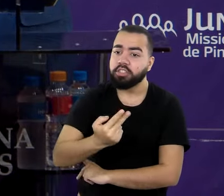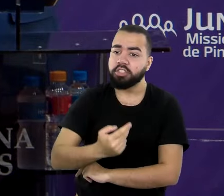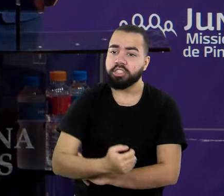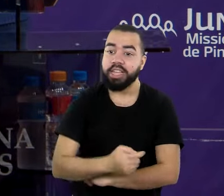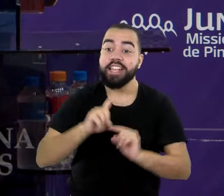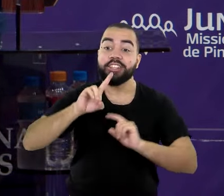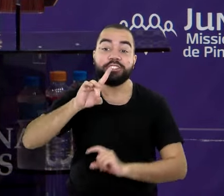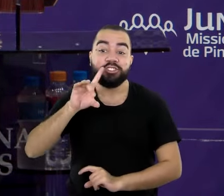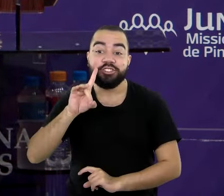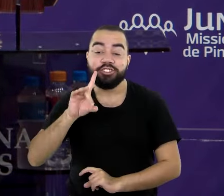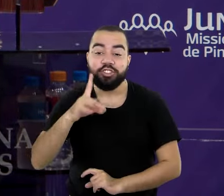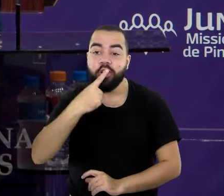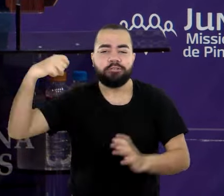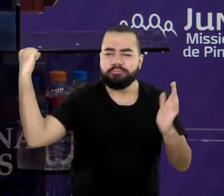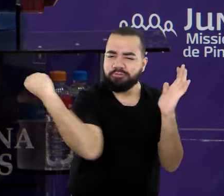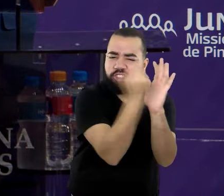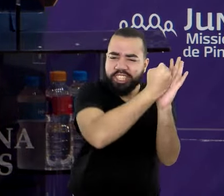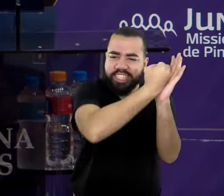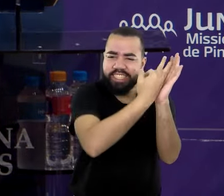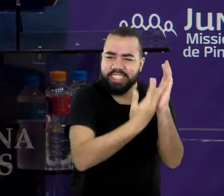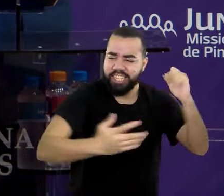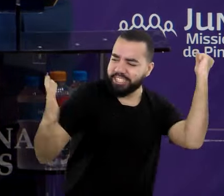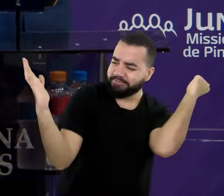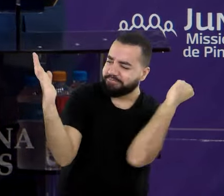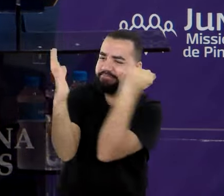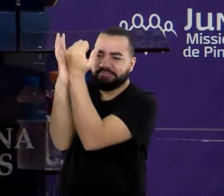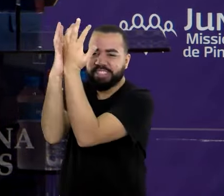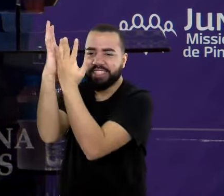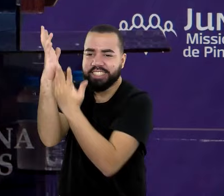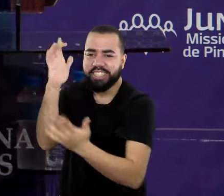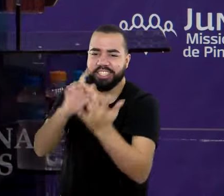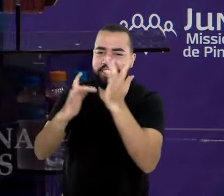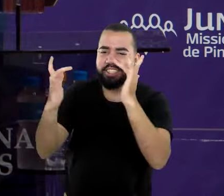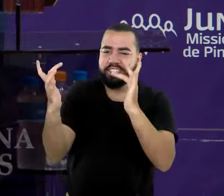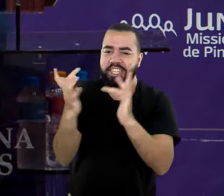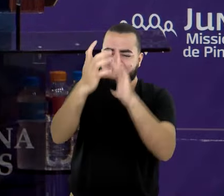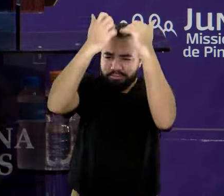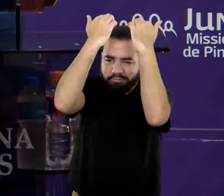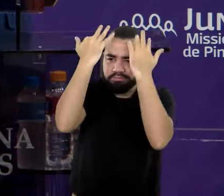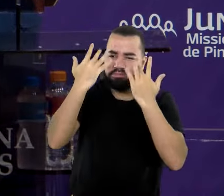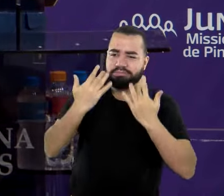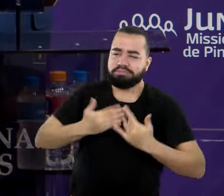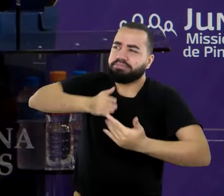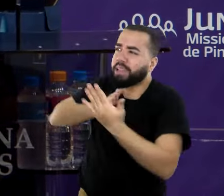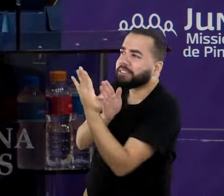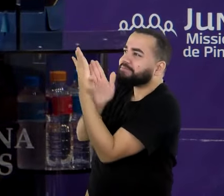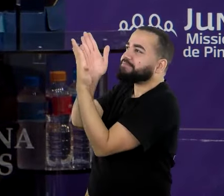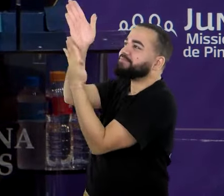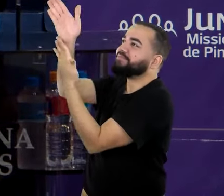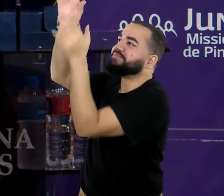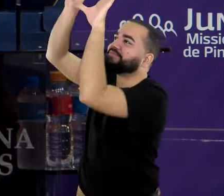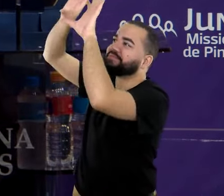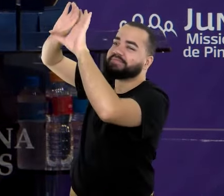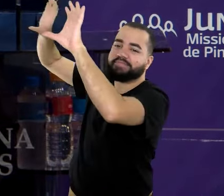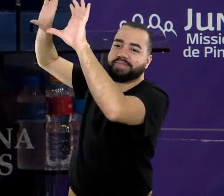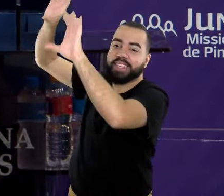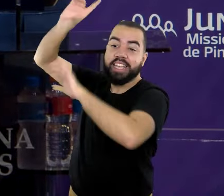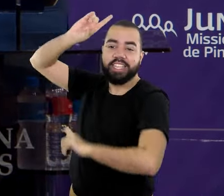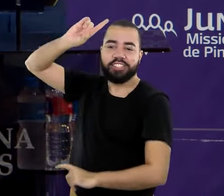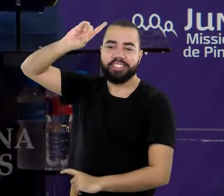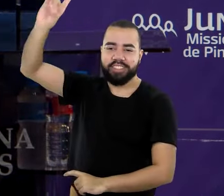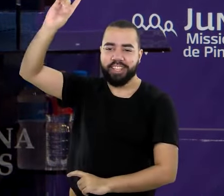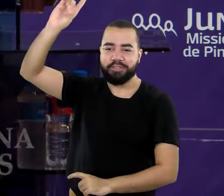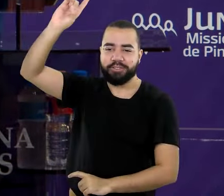덧입습니다. Somente através do sangue de Jesus, revestido do sangue de Jesus, possamos ir até Deus. 예수님을 믿고 구원받은